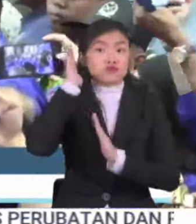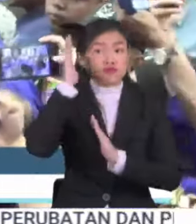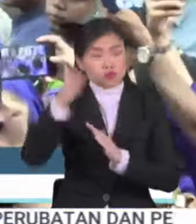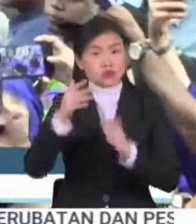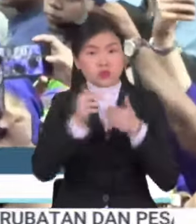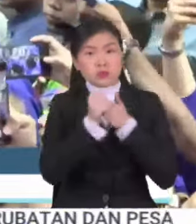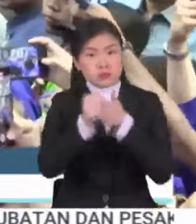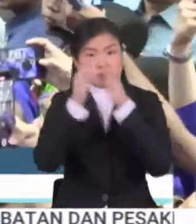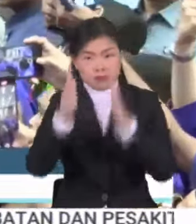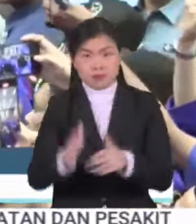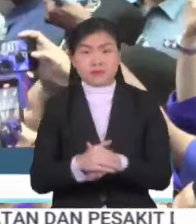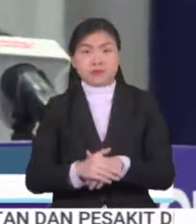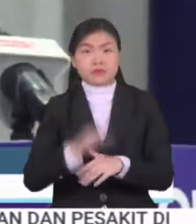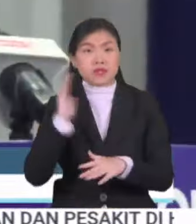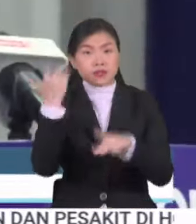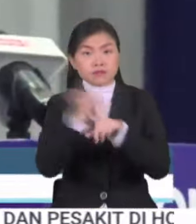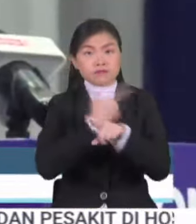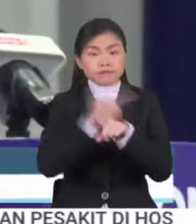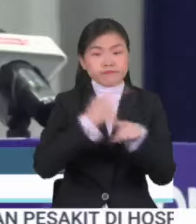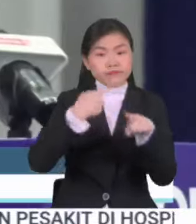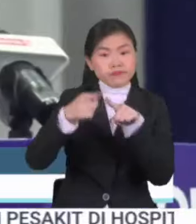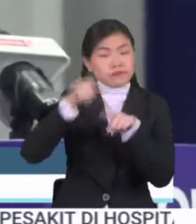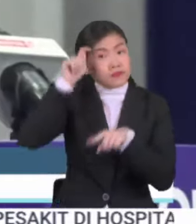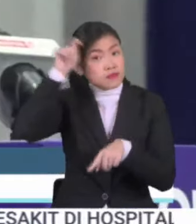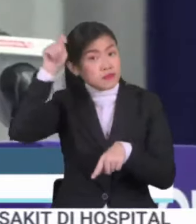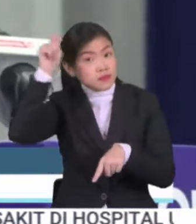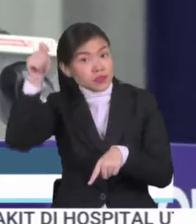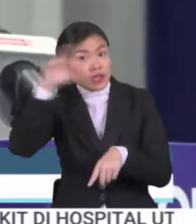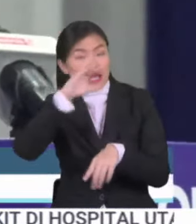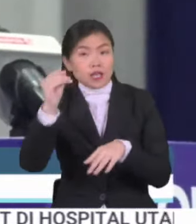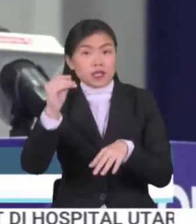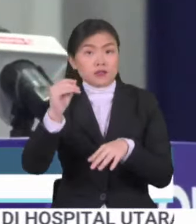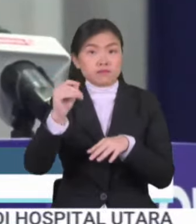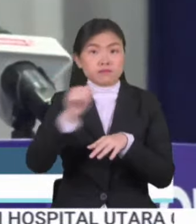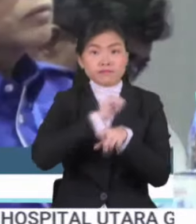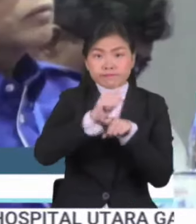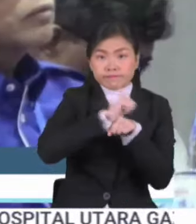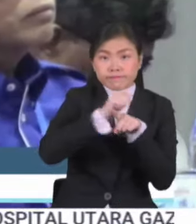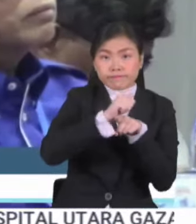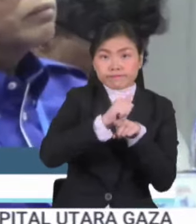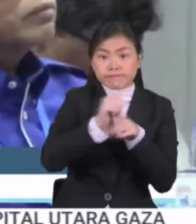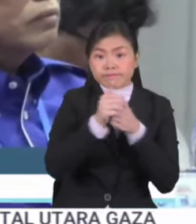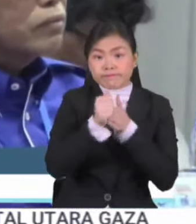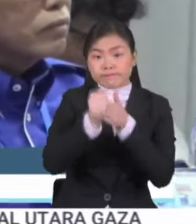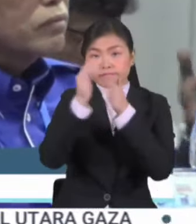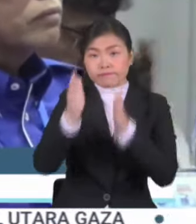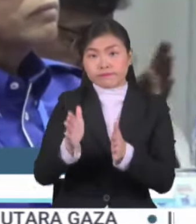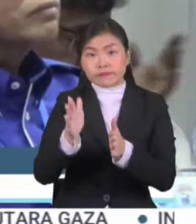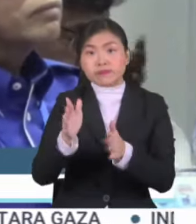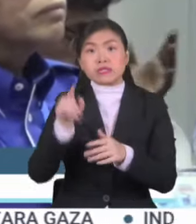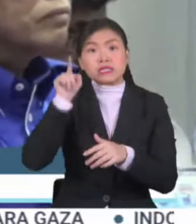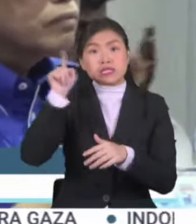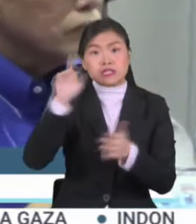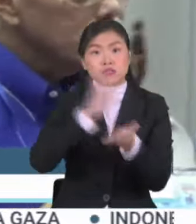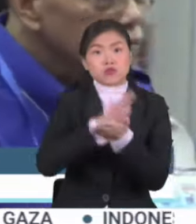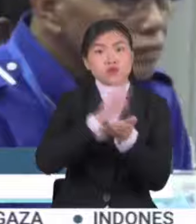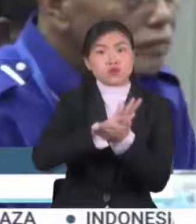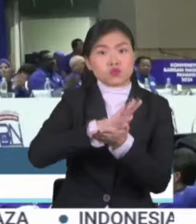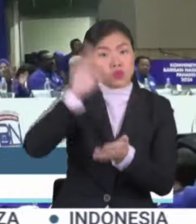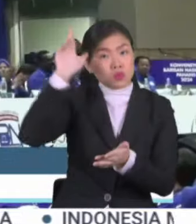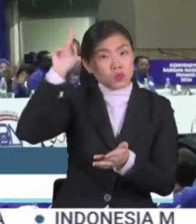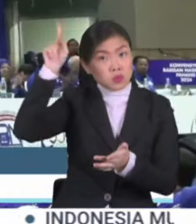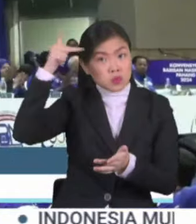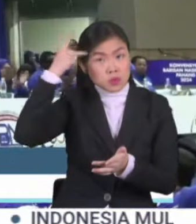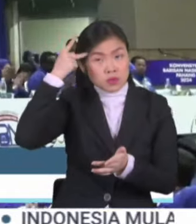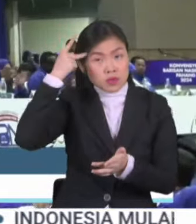Katanya mereka akan dilatih dengan beberapa teori dan amali kepimpinan di sekolah politik yang ditubuhkan di Institut Latihan Memperkasa Ummah